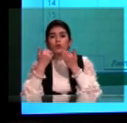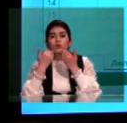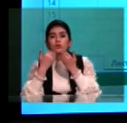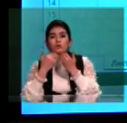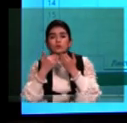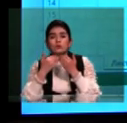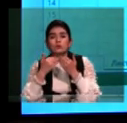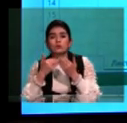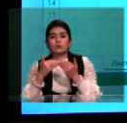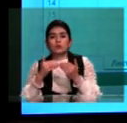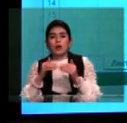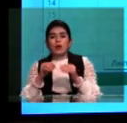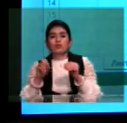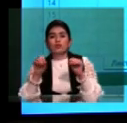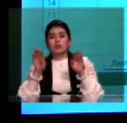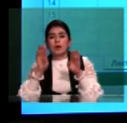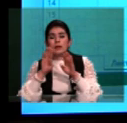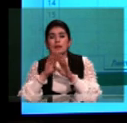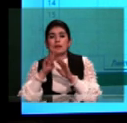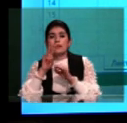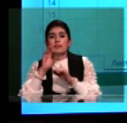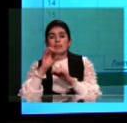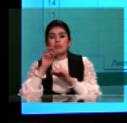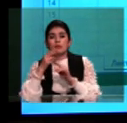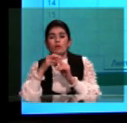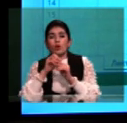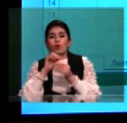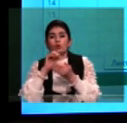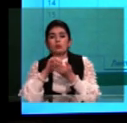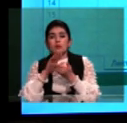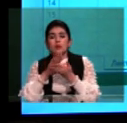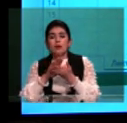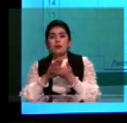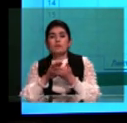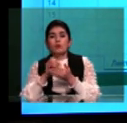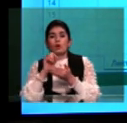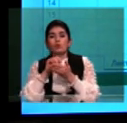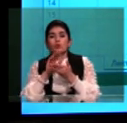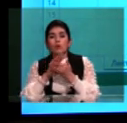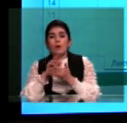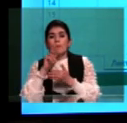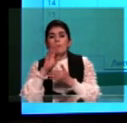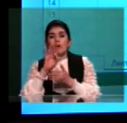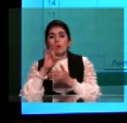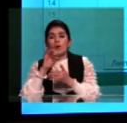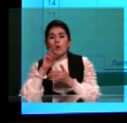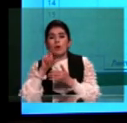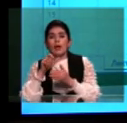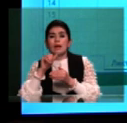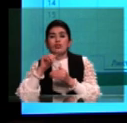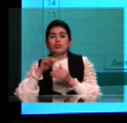для отключения защиты листа необходимо установить. Устанавливаем пароль и